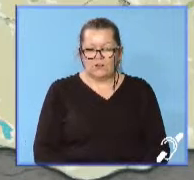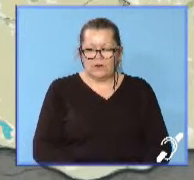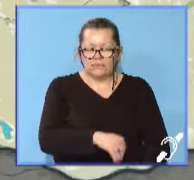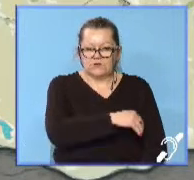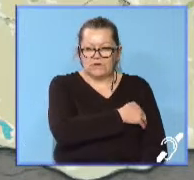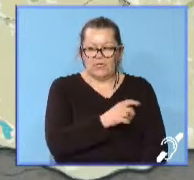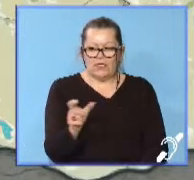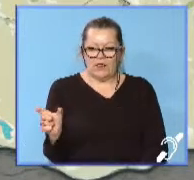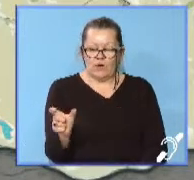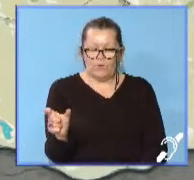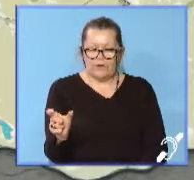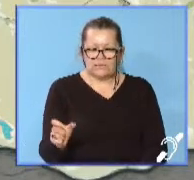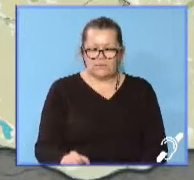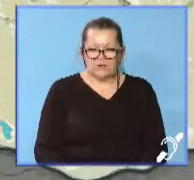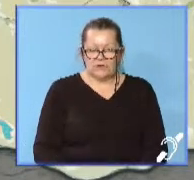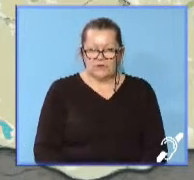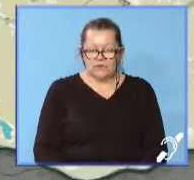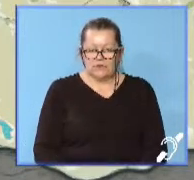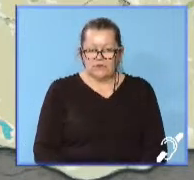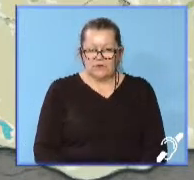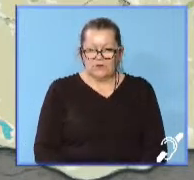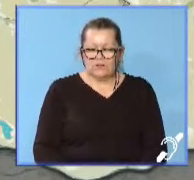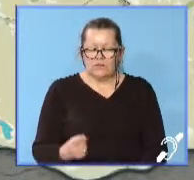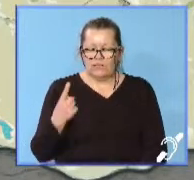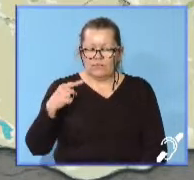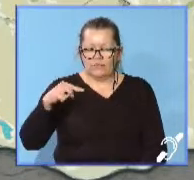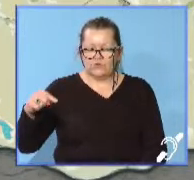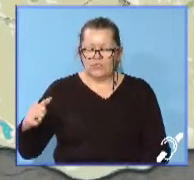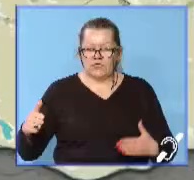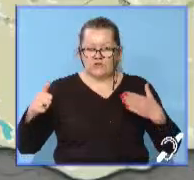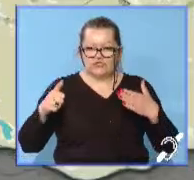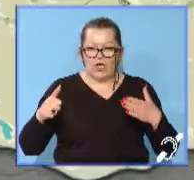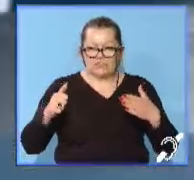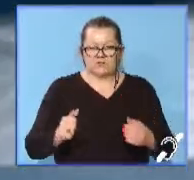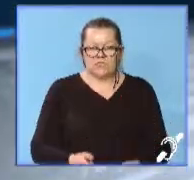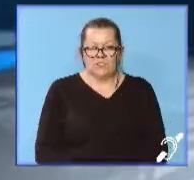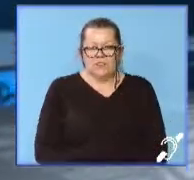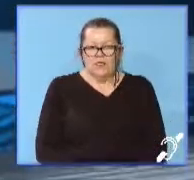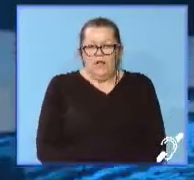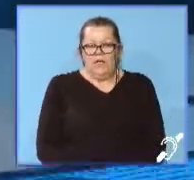temperaturile maxime vor fi cuprinse în general între 1 și 6°